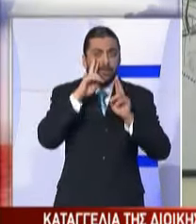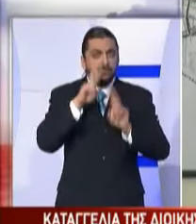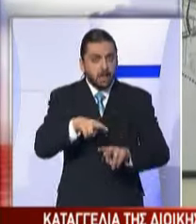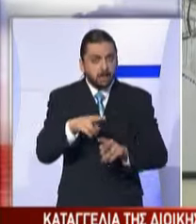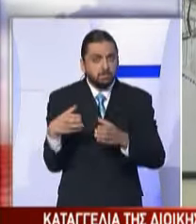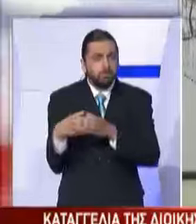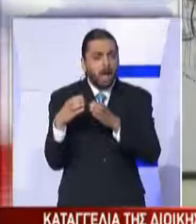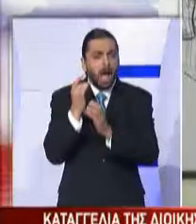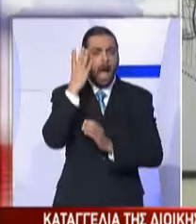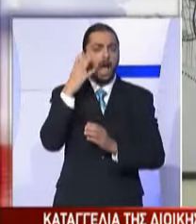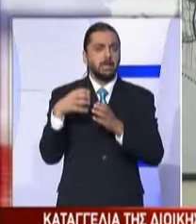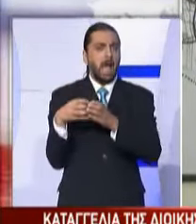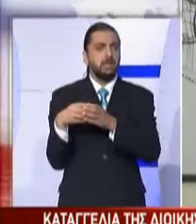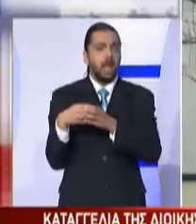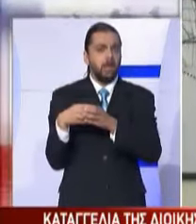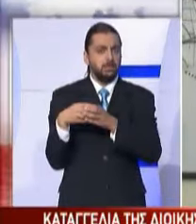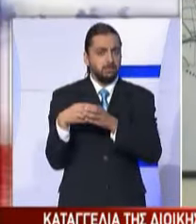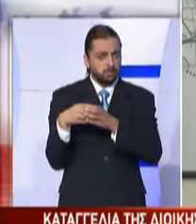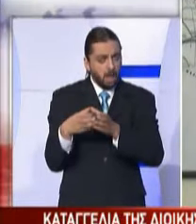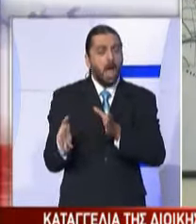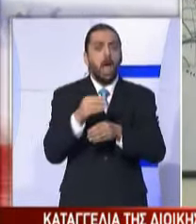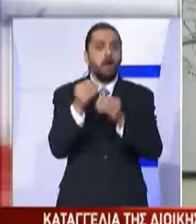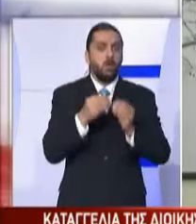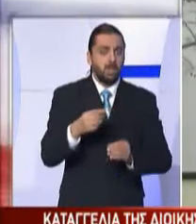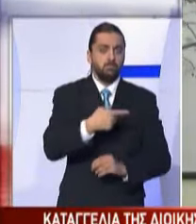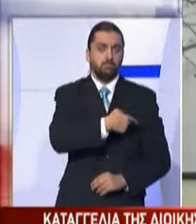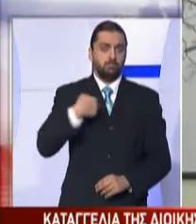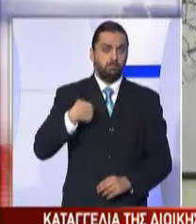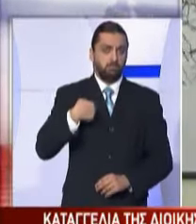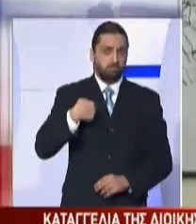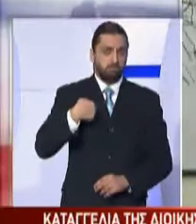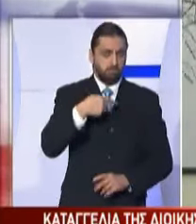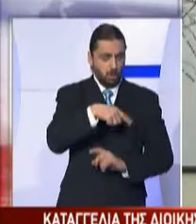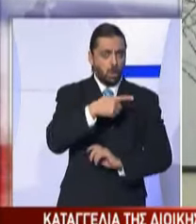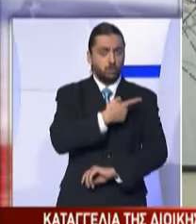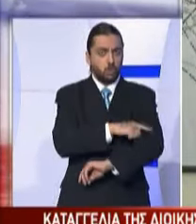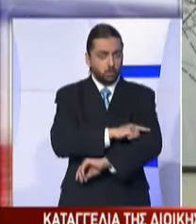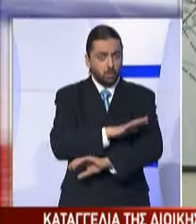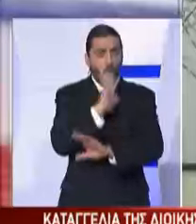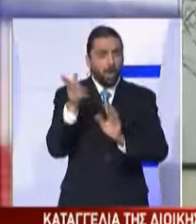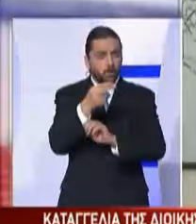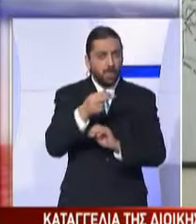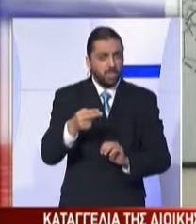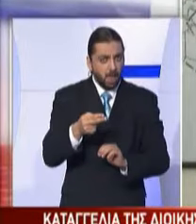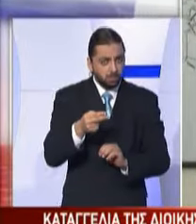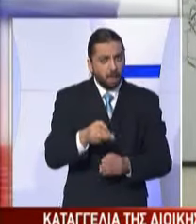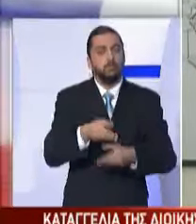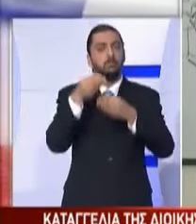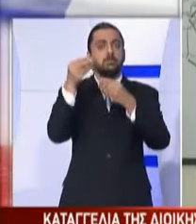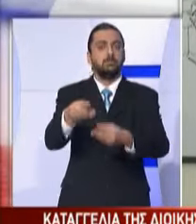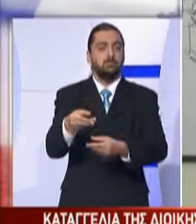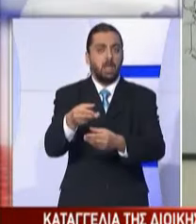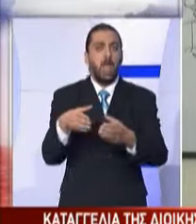καρτέλ. Και κατόπιν τούτου, η διοίκηση του νοσοκομείου προέθεσε όλη αυτή την υπόθεση στην